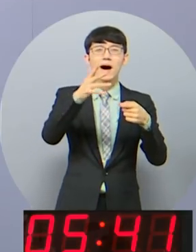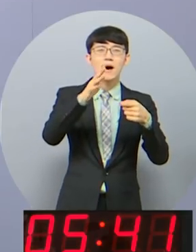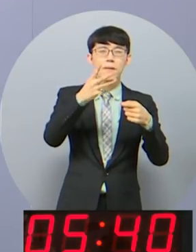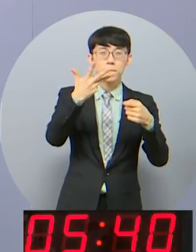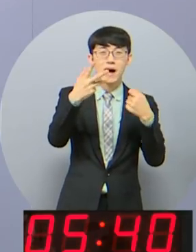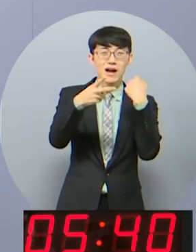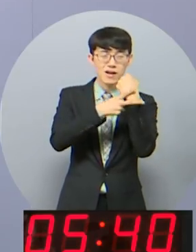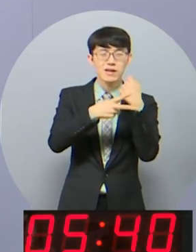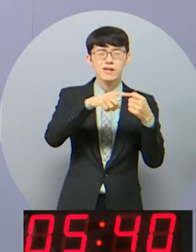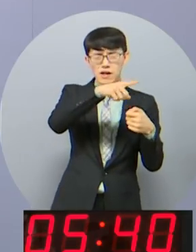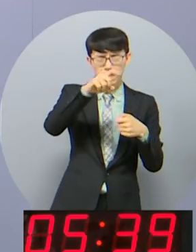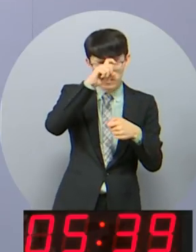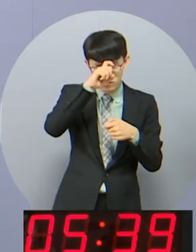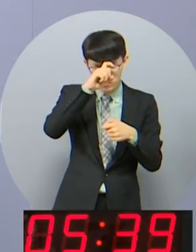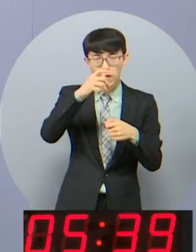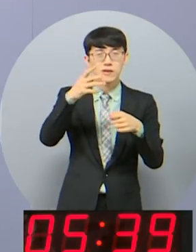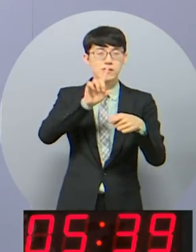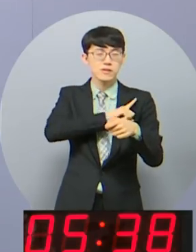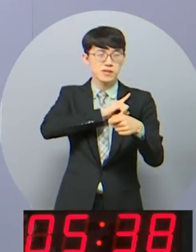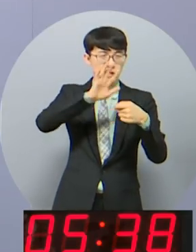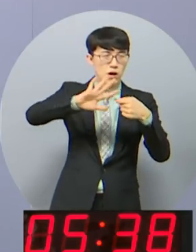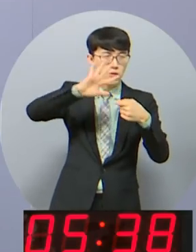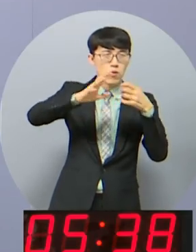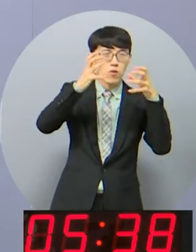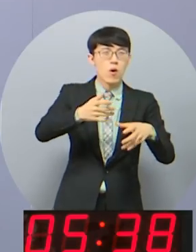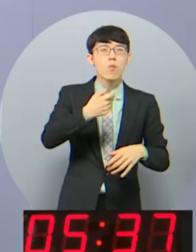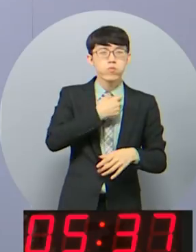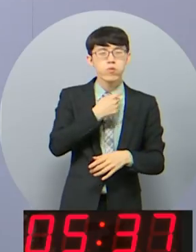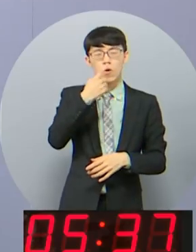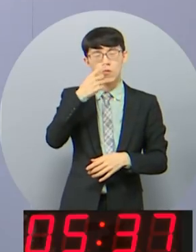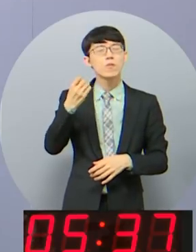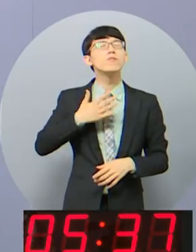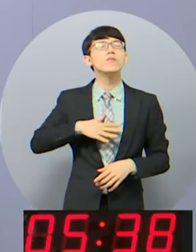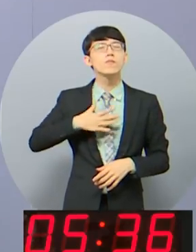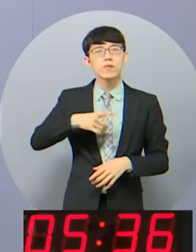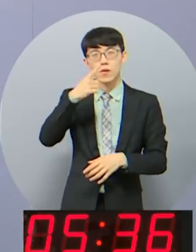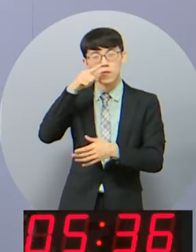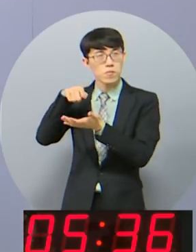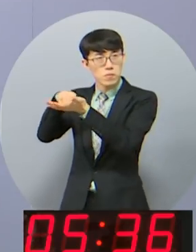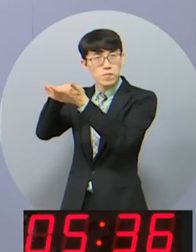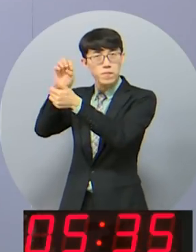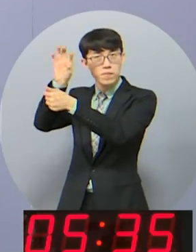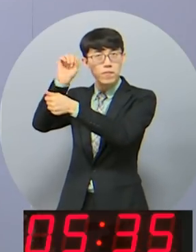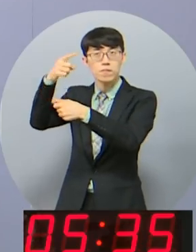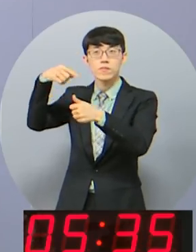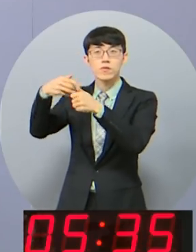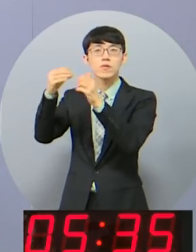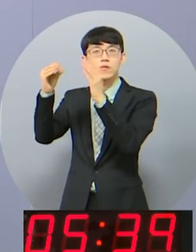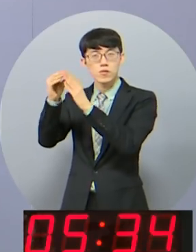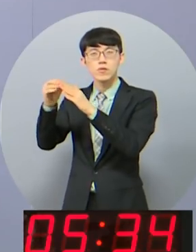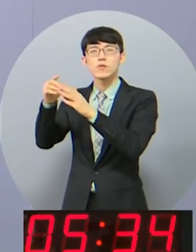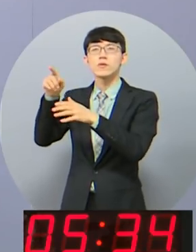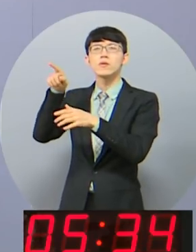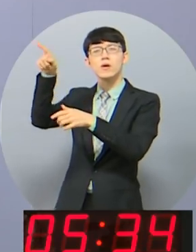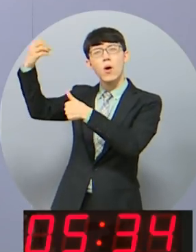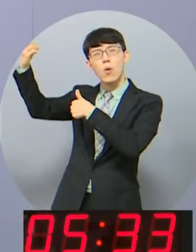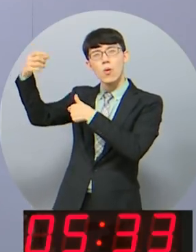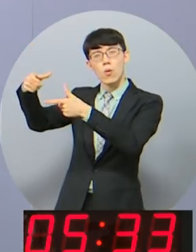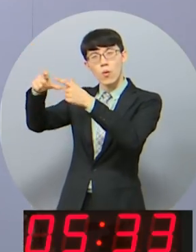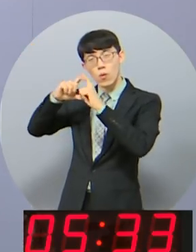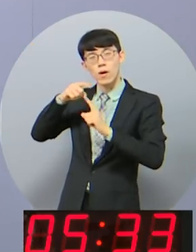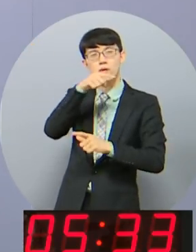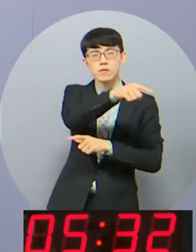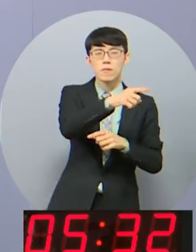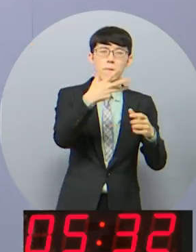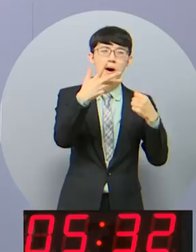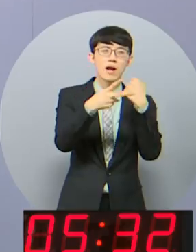中，这个渔恩都听在心里。渔恩也多次跟教育局反映，教育局屡屡以巴黎人口数不足没有办法设校